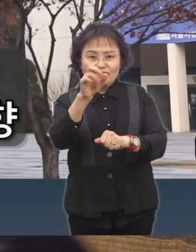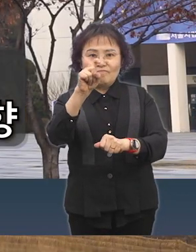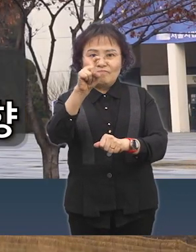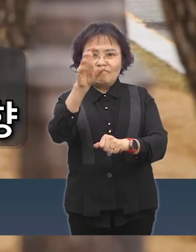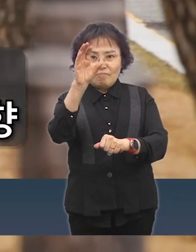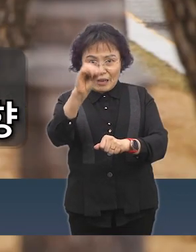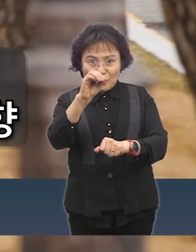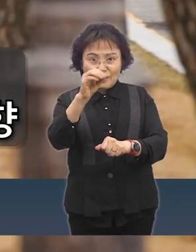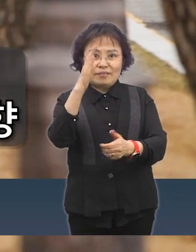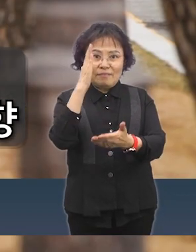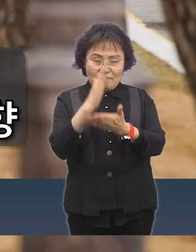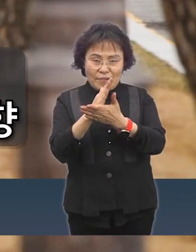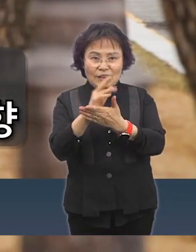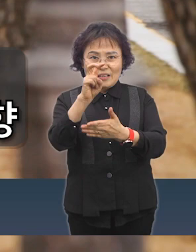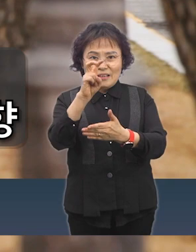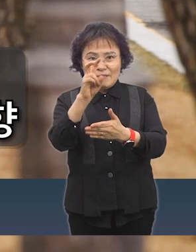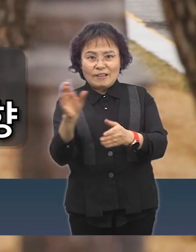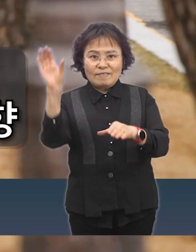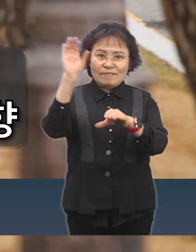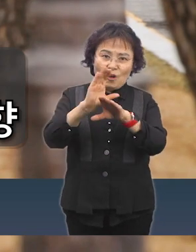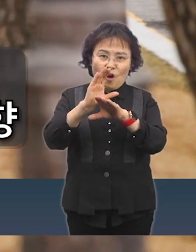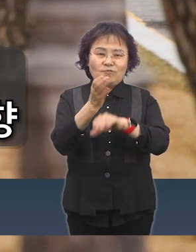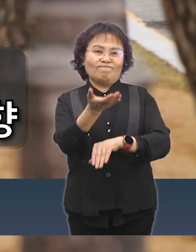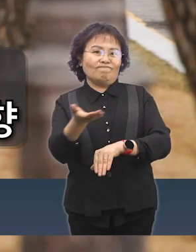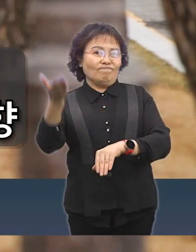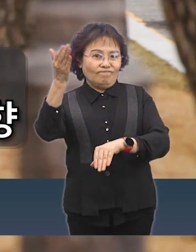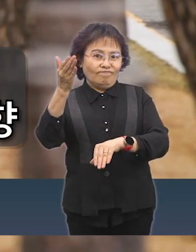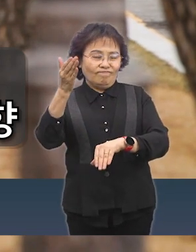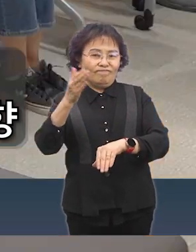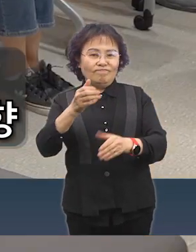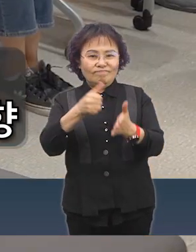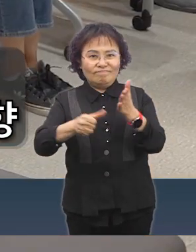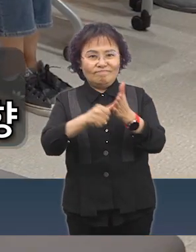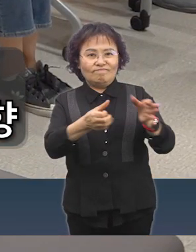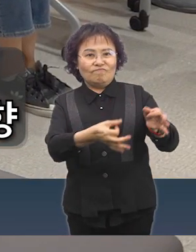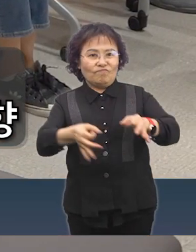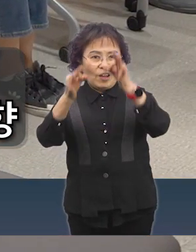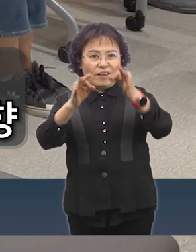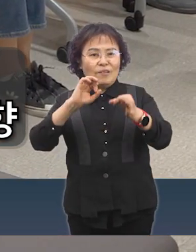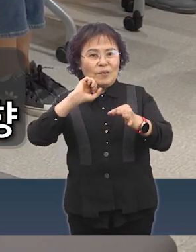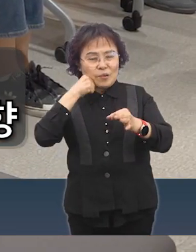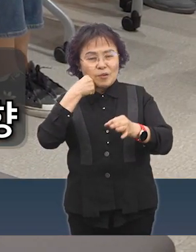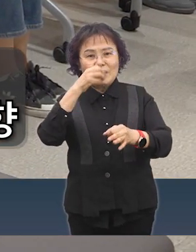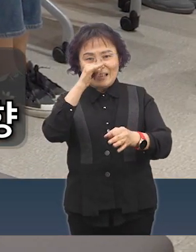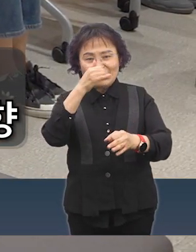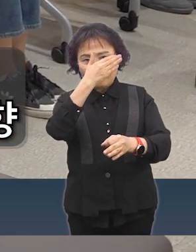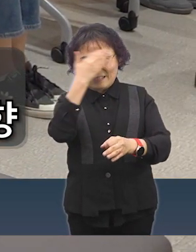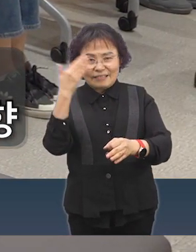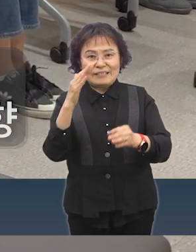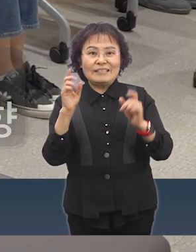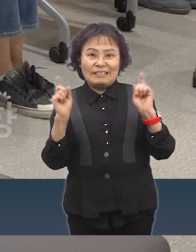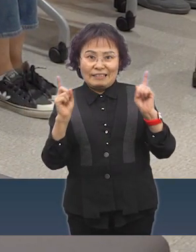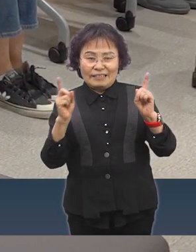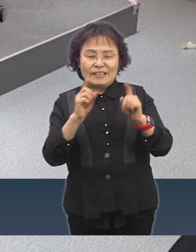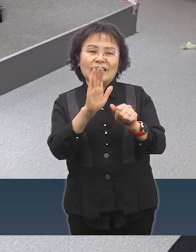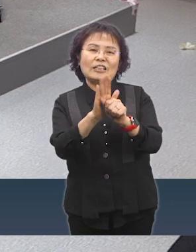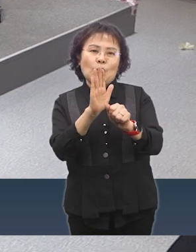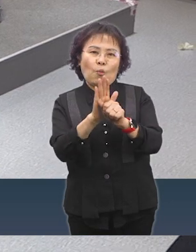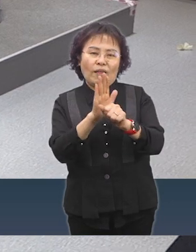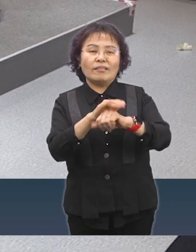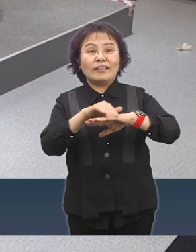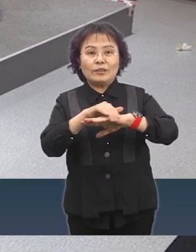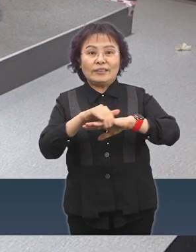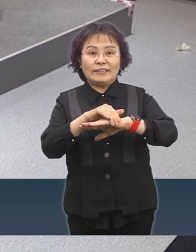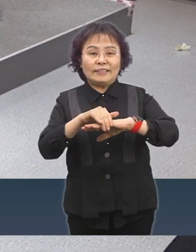10만원에서 최대 20만원까지 상향해 고물과 고금리 등의 어려움에 처한 실업 청년들의 취업을